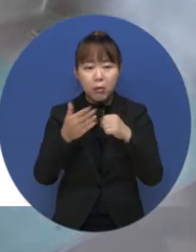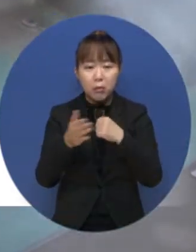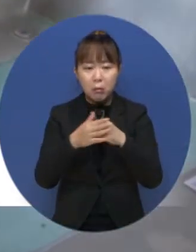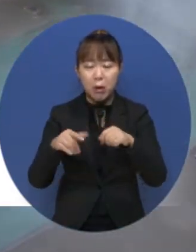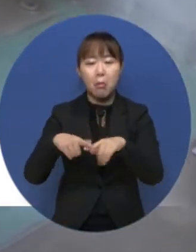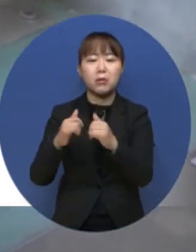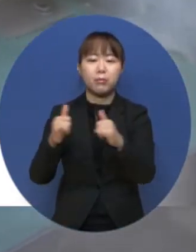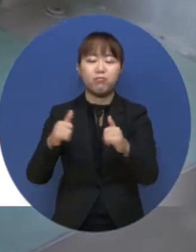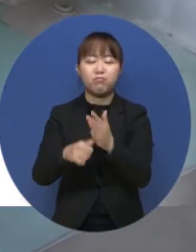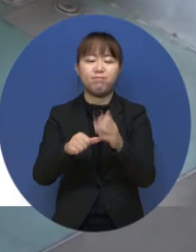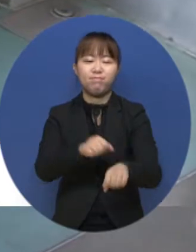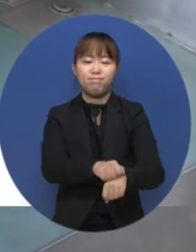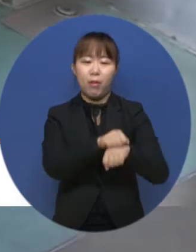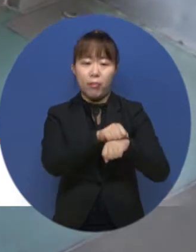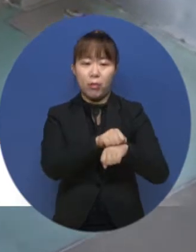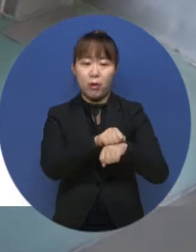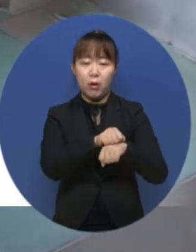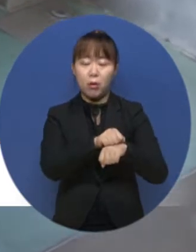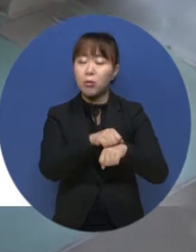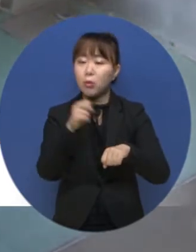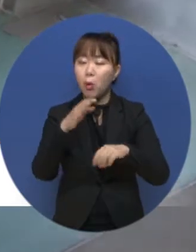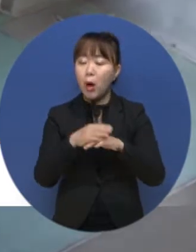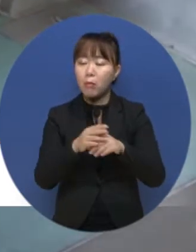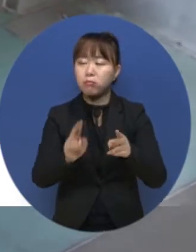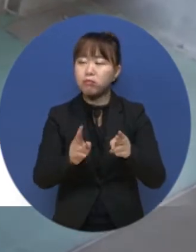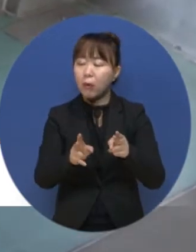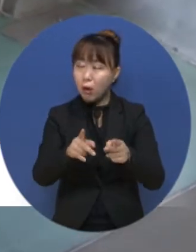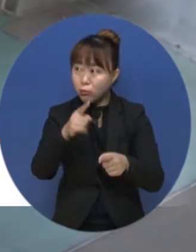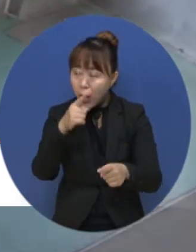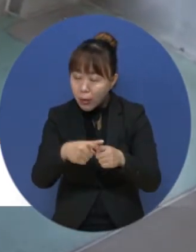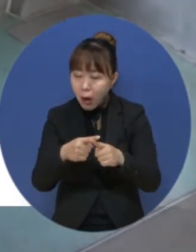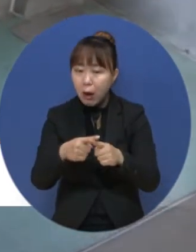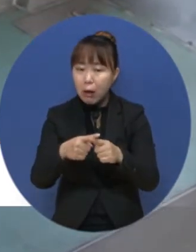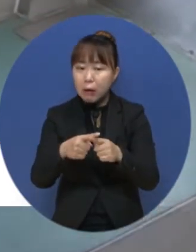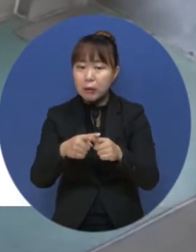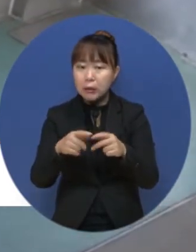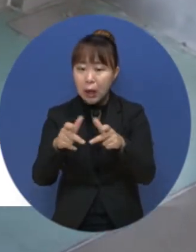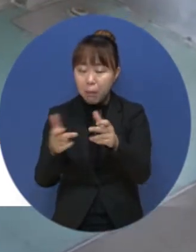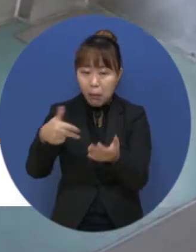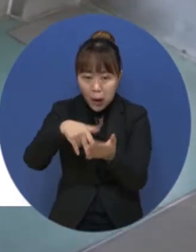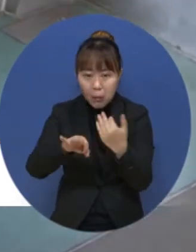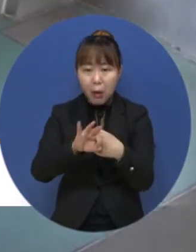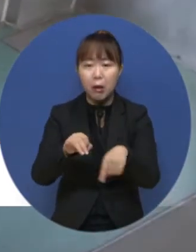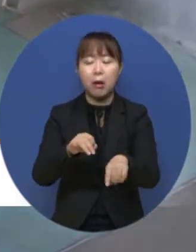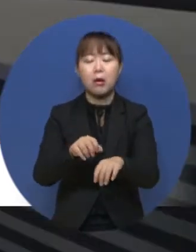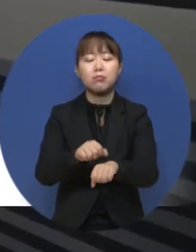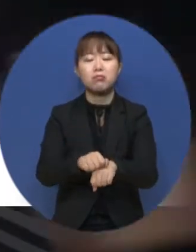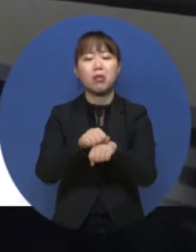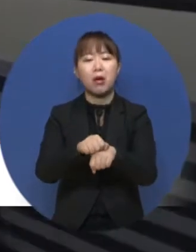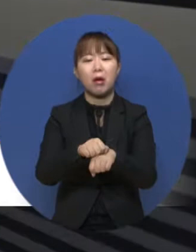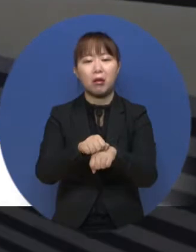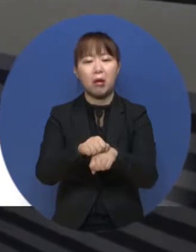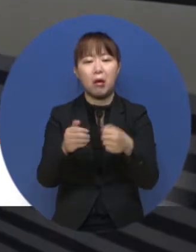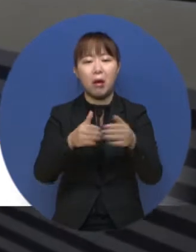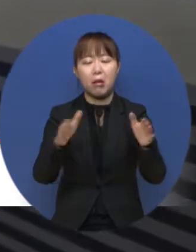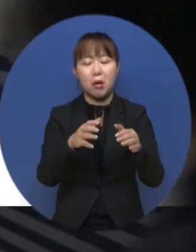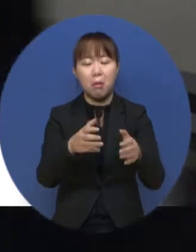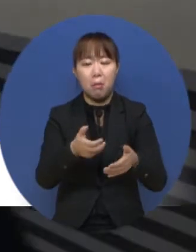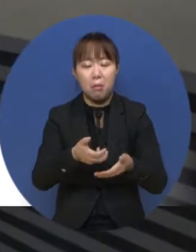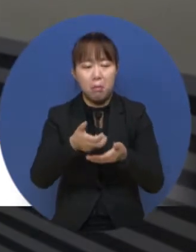되고 중간 지점에서 탑승하는 전동 휠체어 장애인은 짐칸에 실려가는 느낌을 받는 경우가